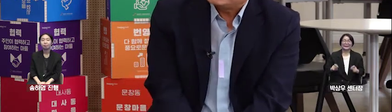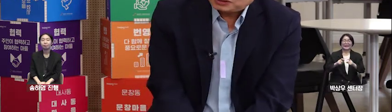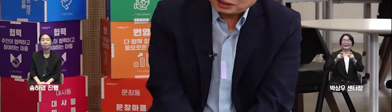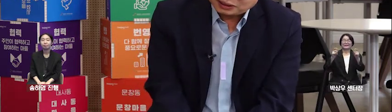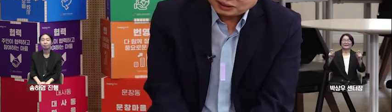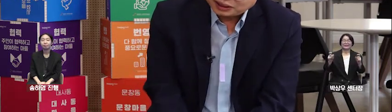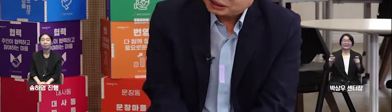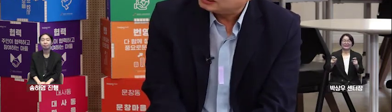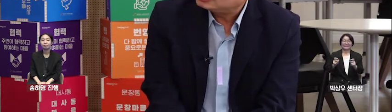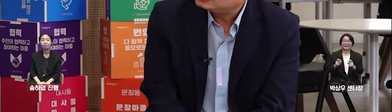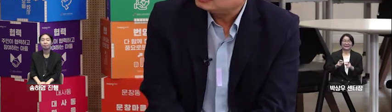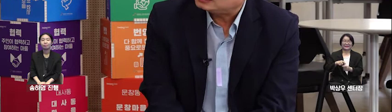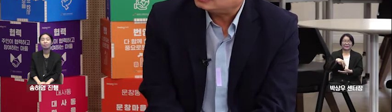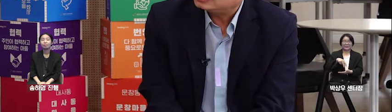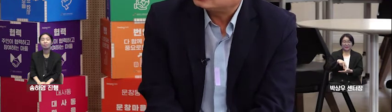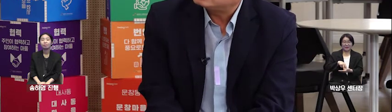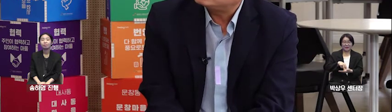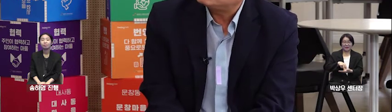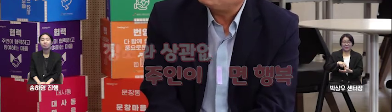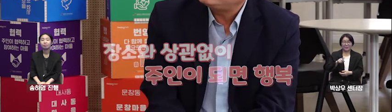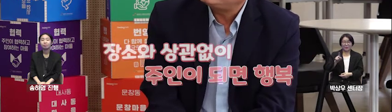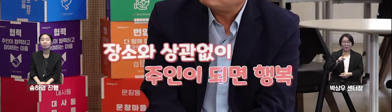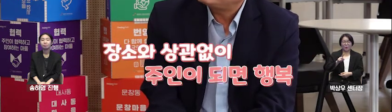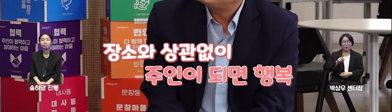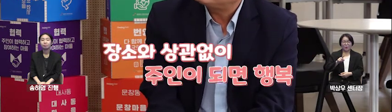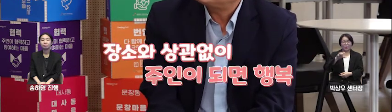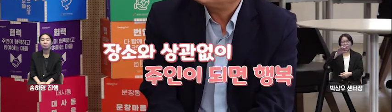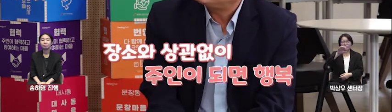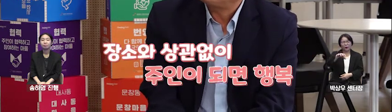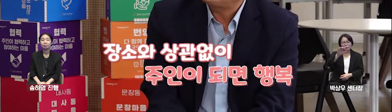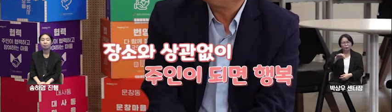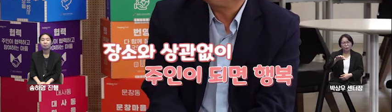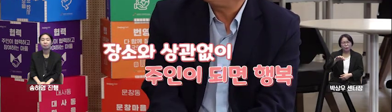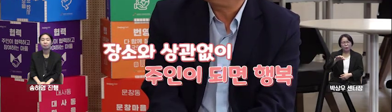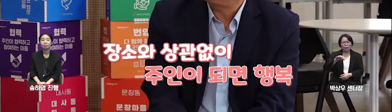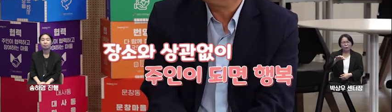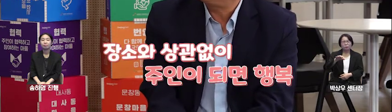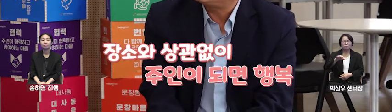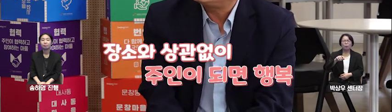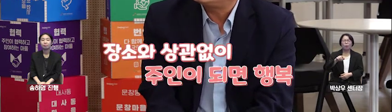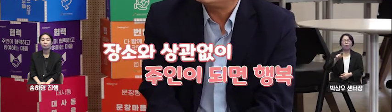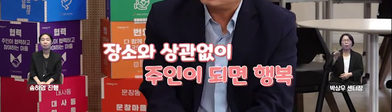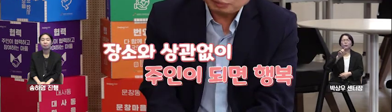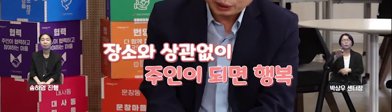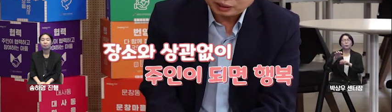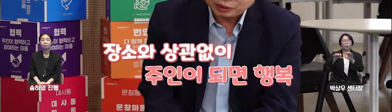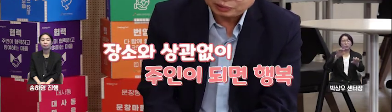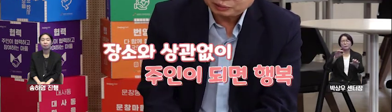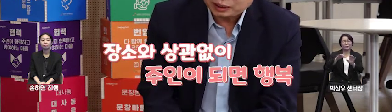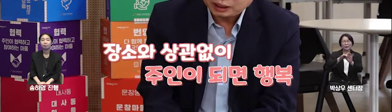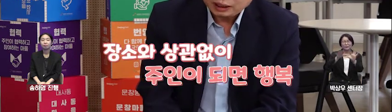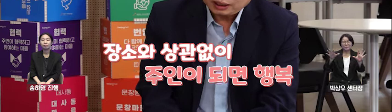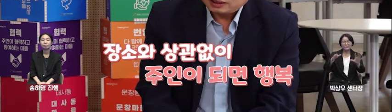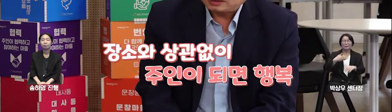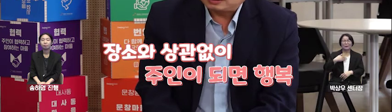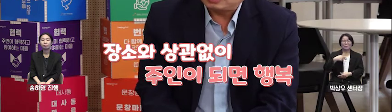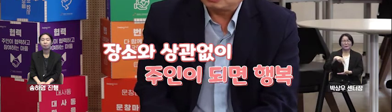개인적으로는 어디서 사실 일하든지 그 주인이 되면 행복할 수 있다라는 생각은 변함이